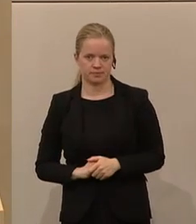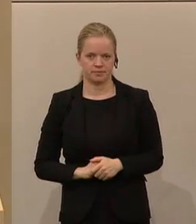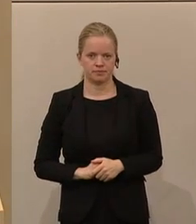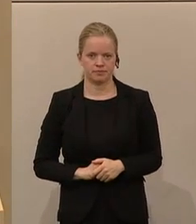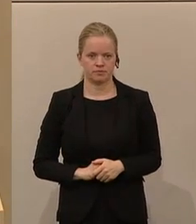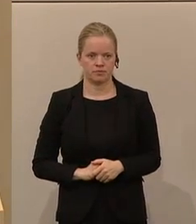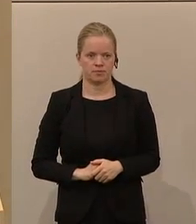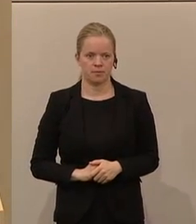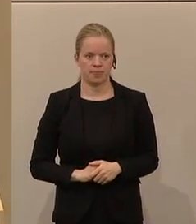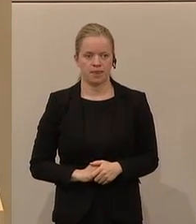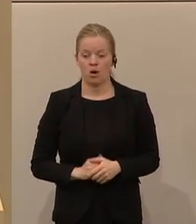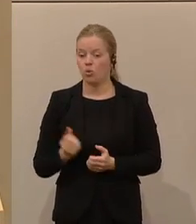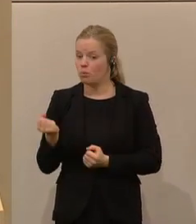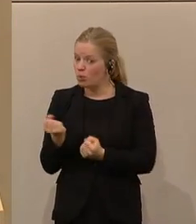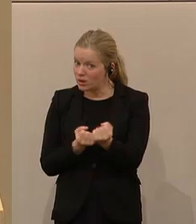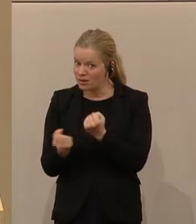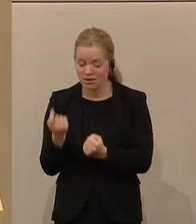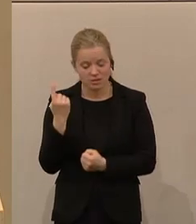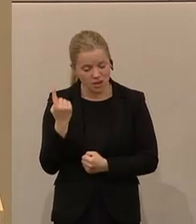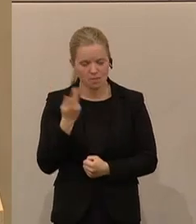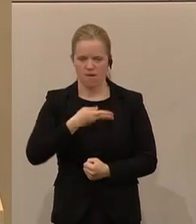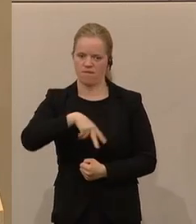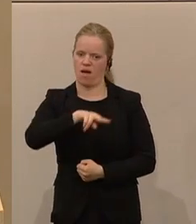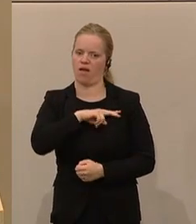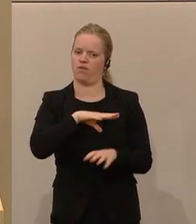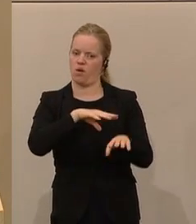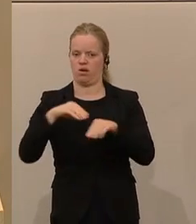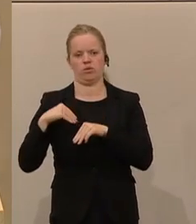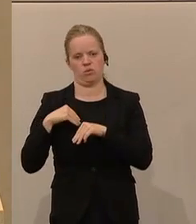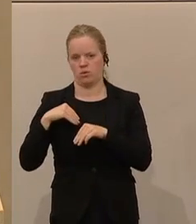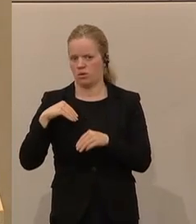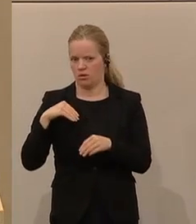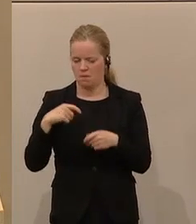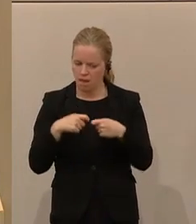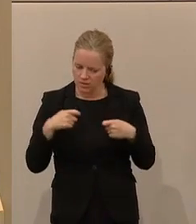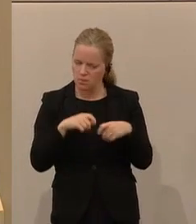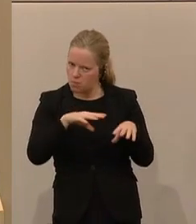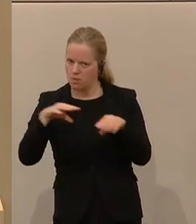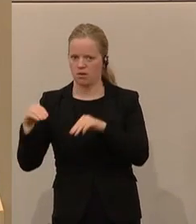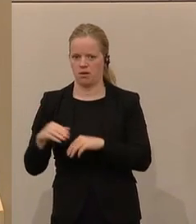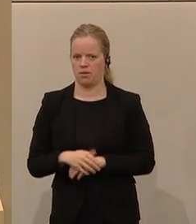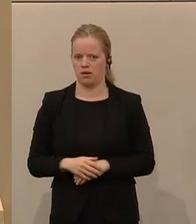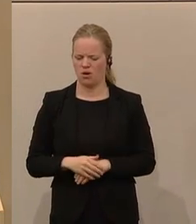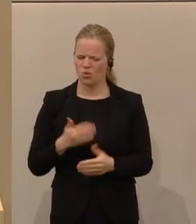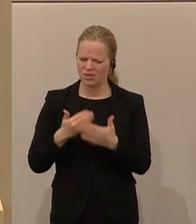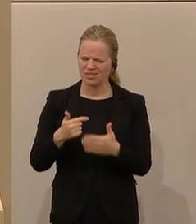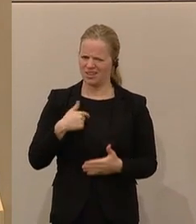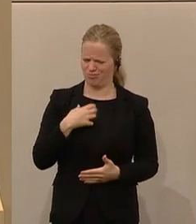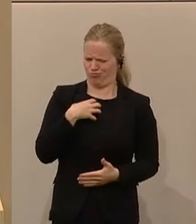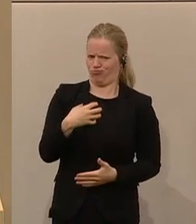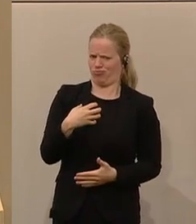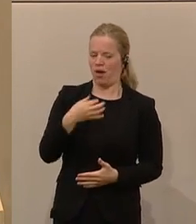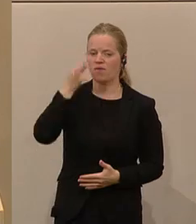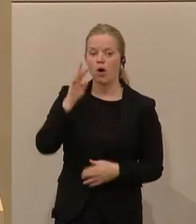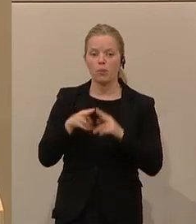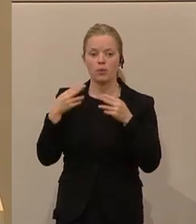die Politik muss die Verantwortung für diese Maßnahmen übernehmen. Und so habe ich mich sehr gewundert, Frau Bundesministerin,